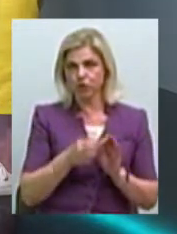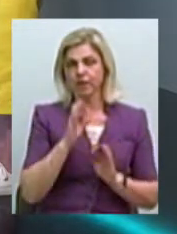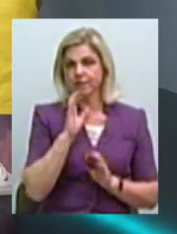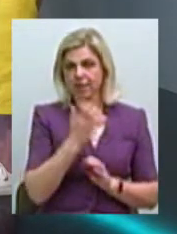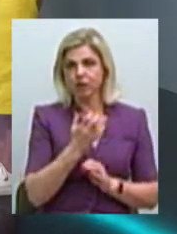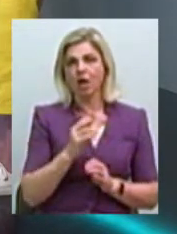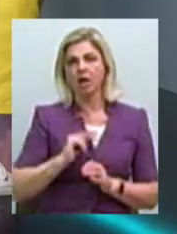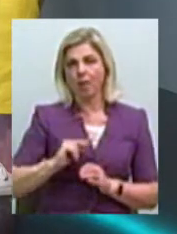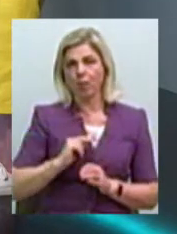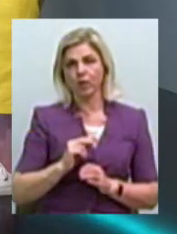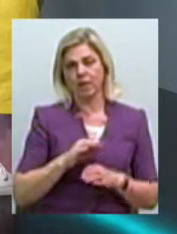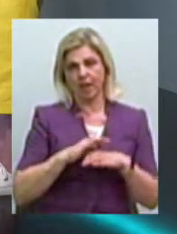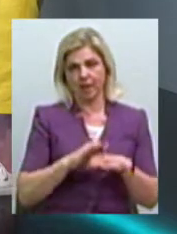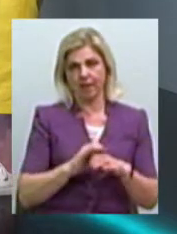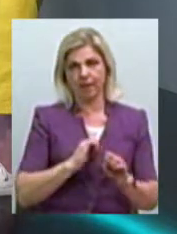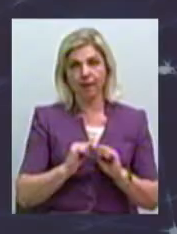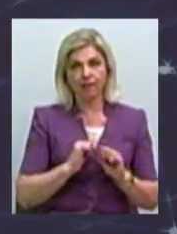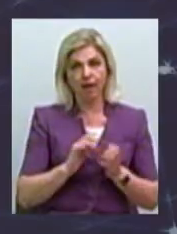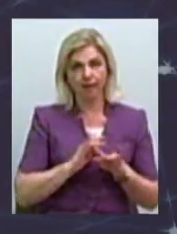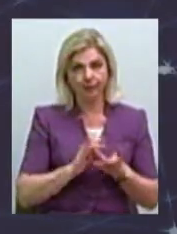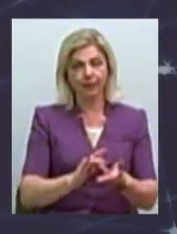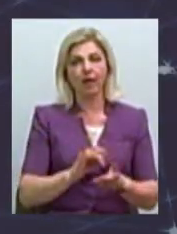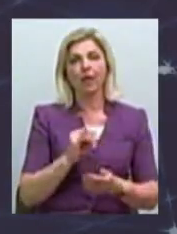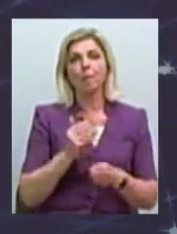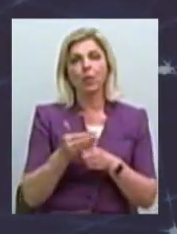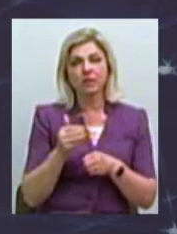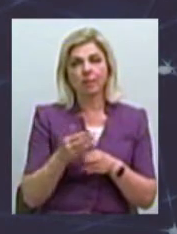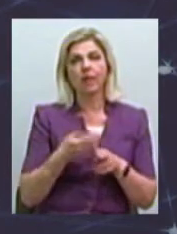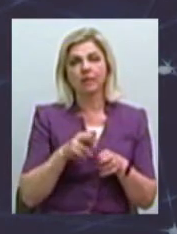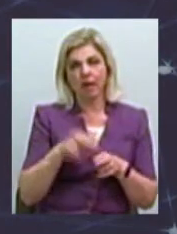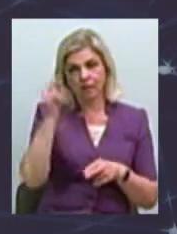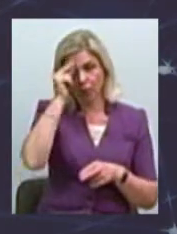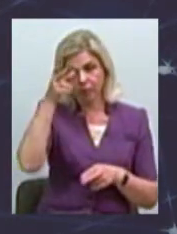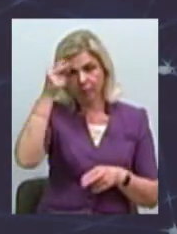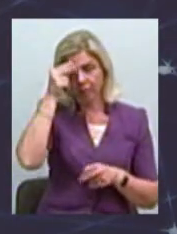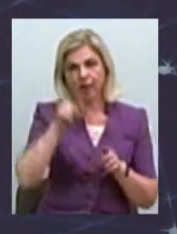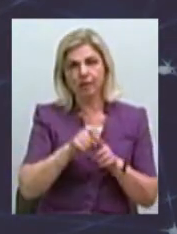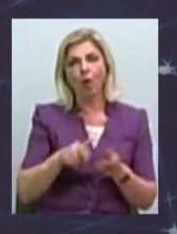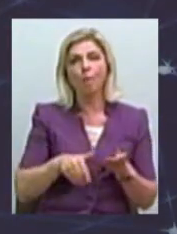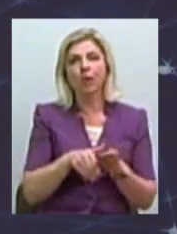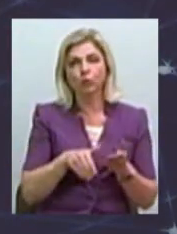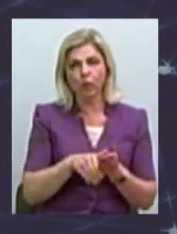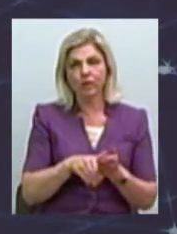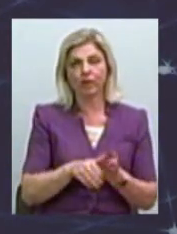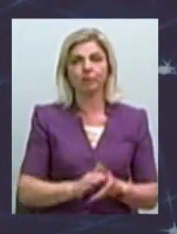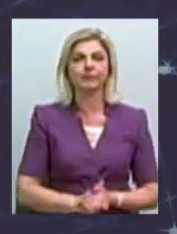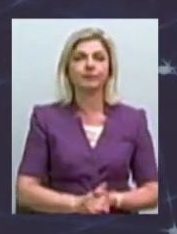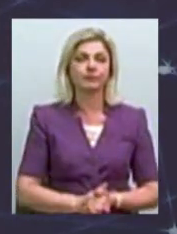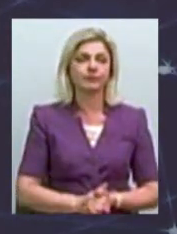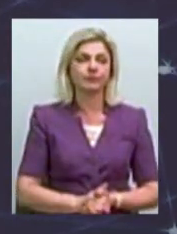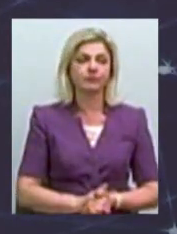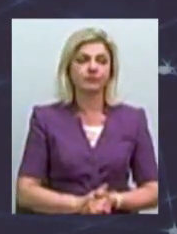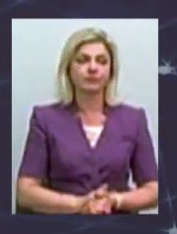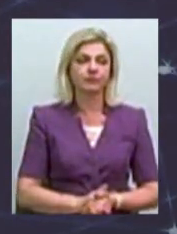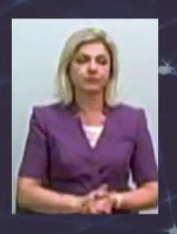работе гида, и мы тоже постепенно осваиваем такую методику интерпретации. У нас уже есть